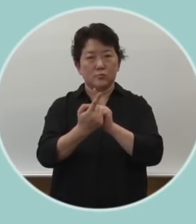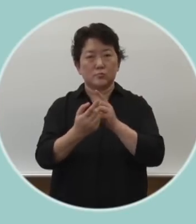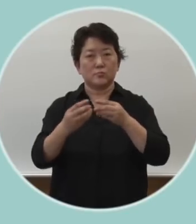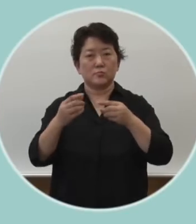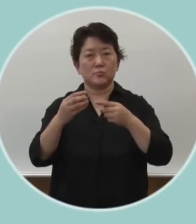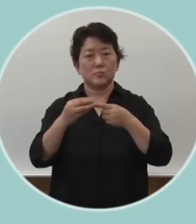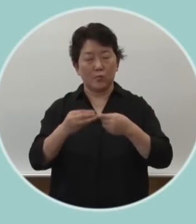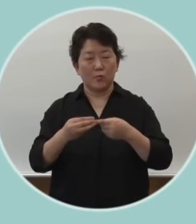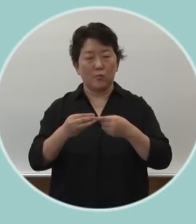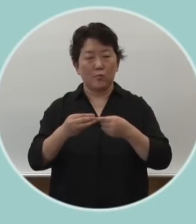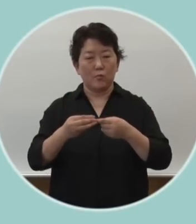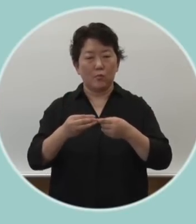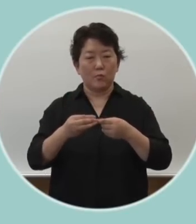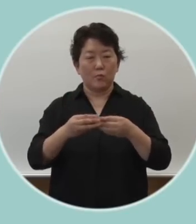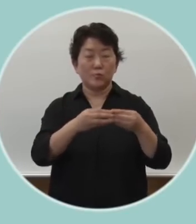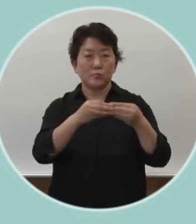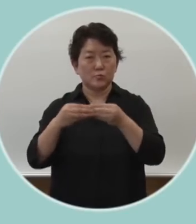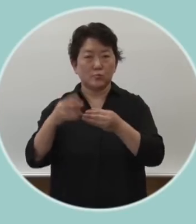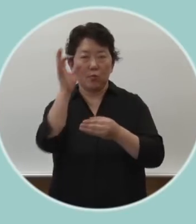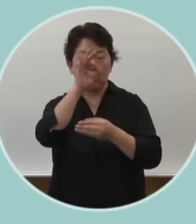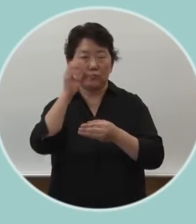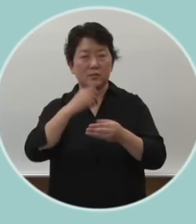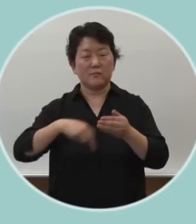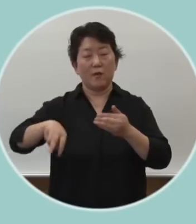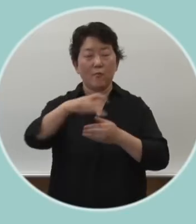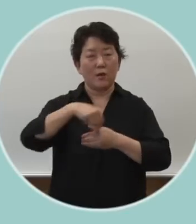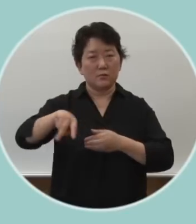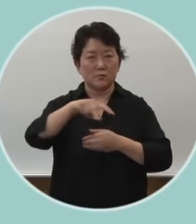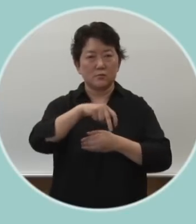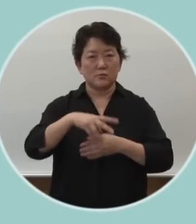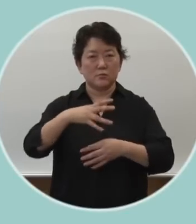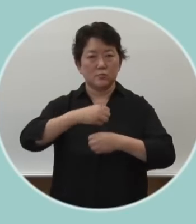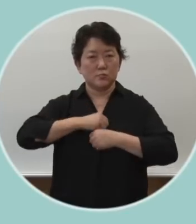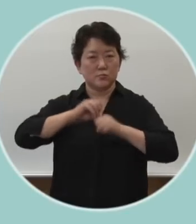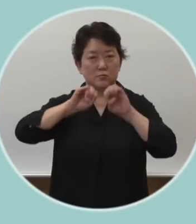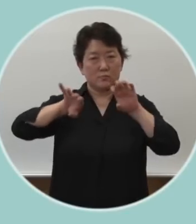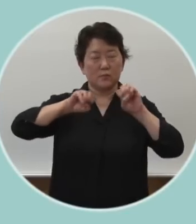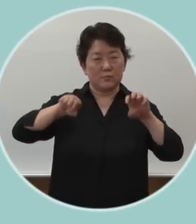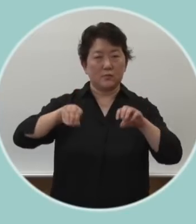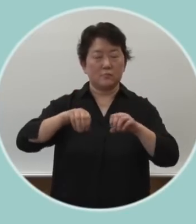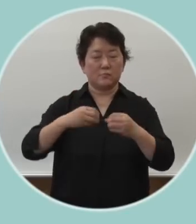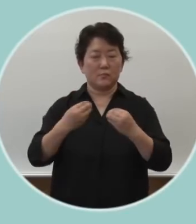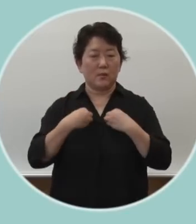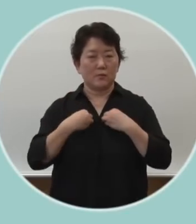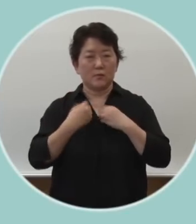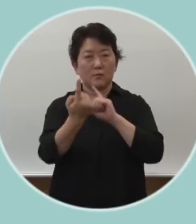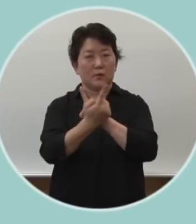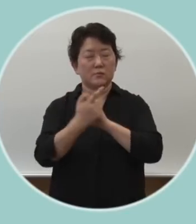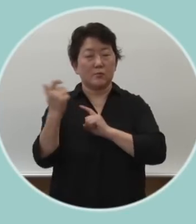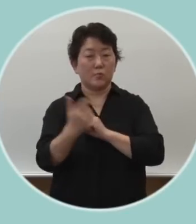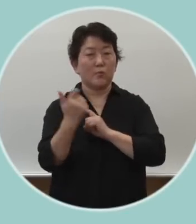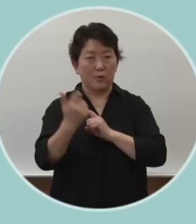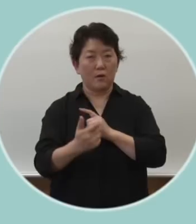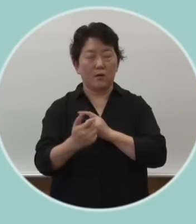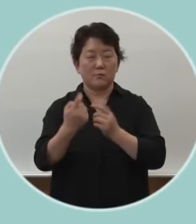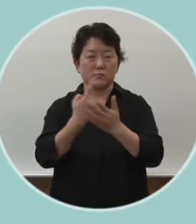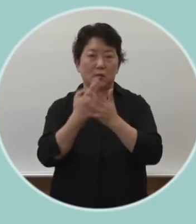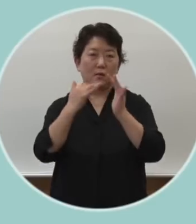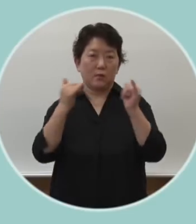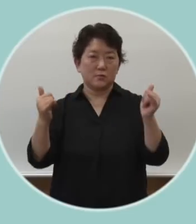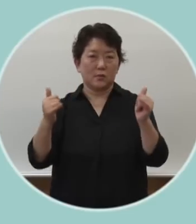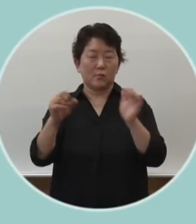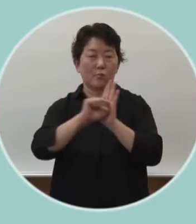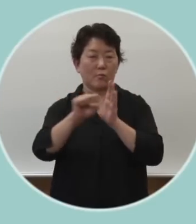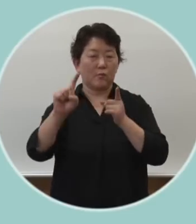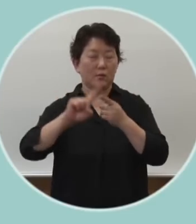え、誘導見回り、注意喚起などの3密回避対策の強化と参加者への効果